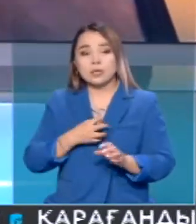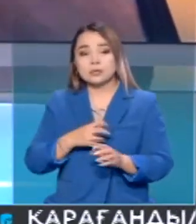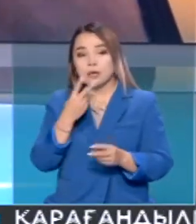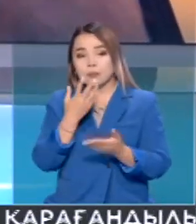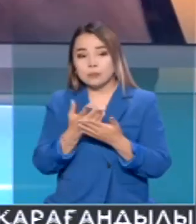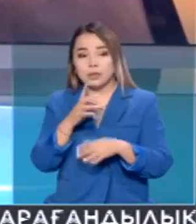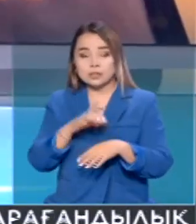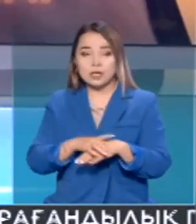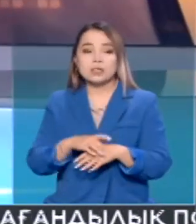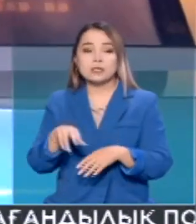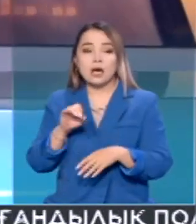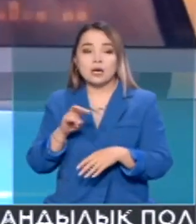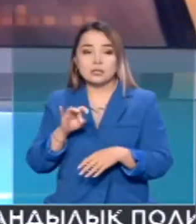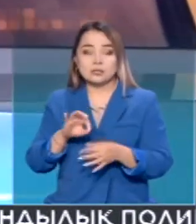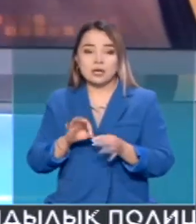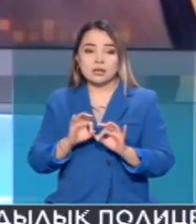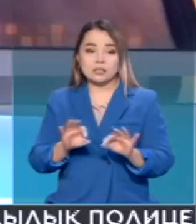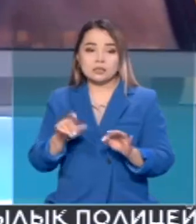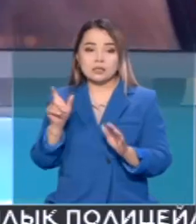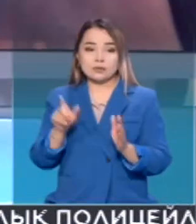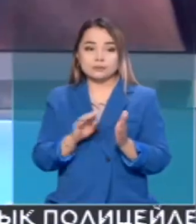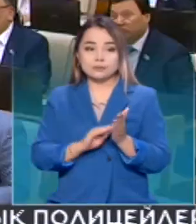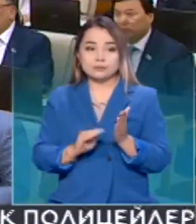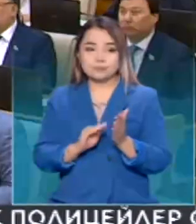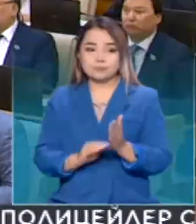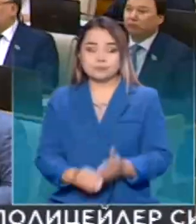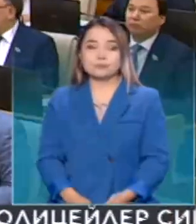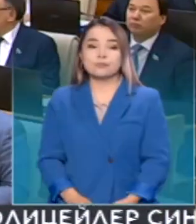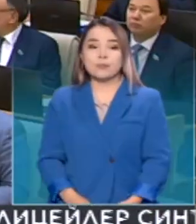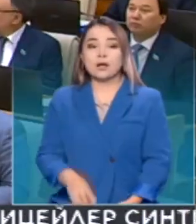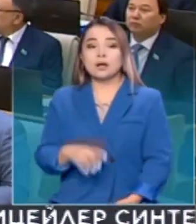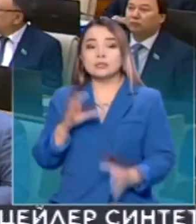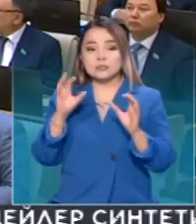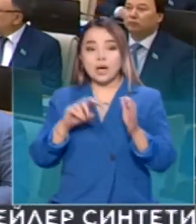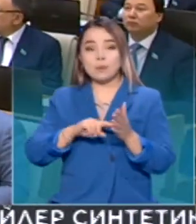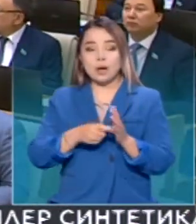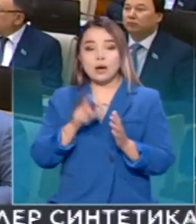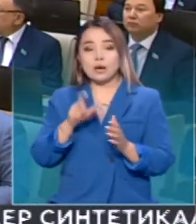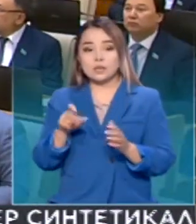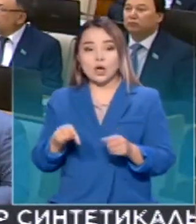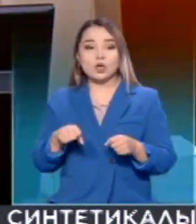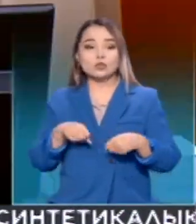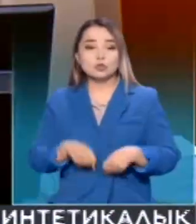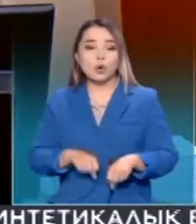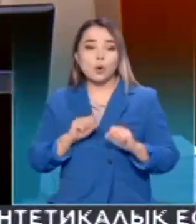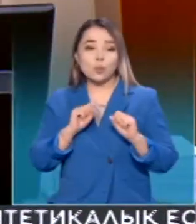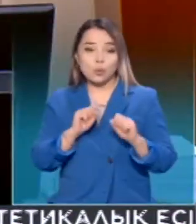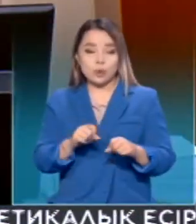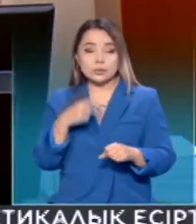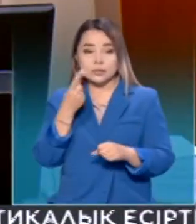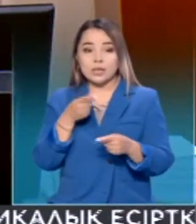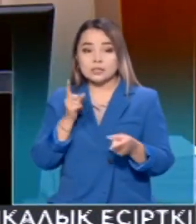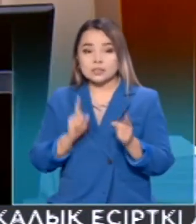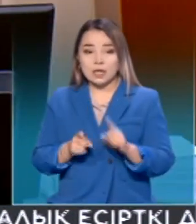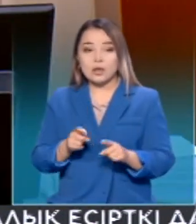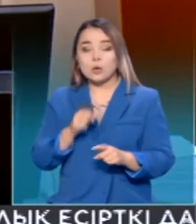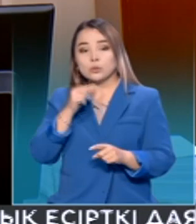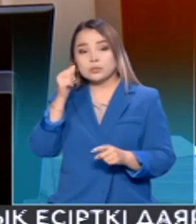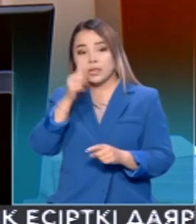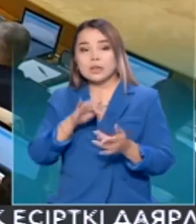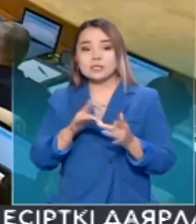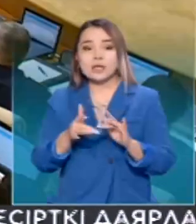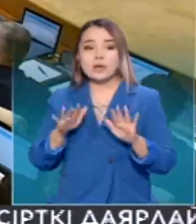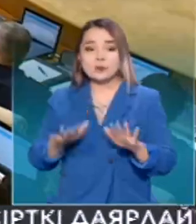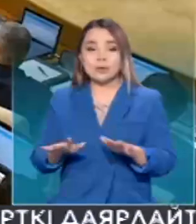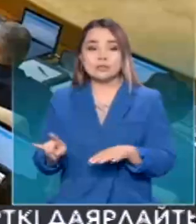тетіктерін Дарын Сағитов тарқатады. Заңның мақсаты ең алдымен адам құқығын қорғау. Ресми деректерге сүйенсек, өткен жылы